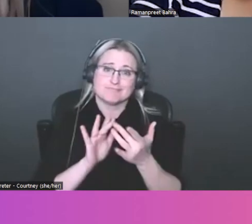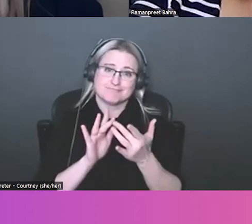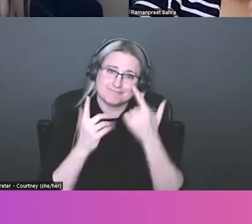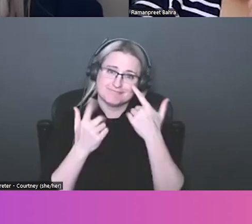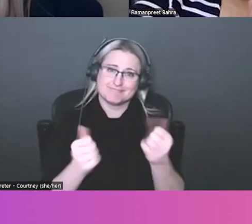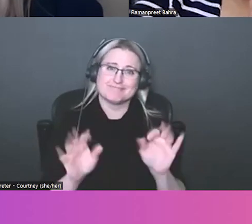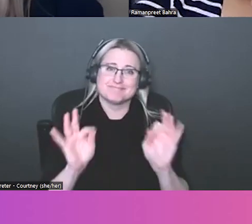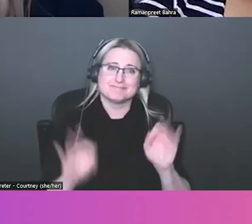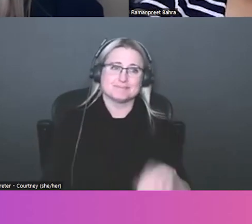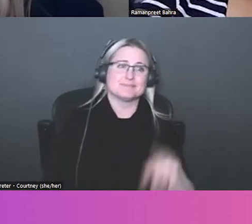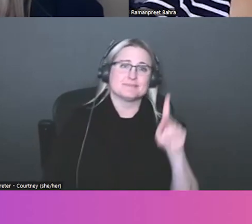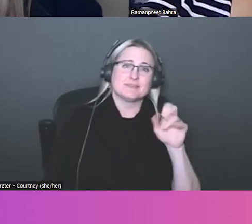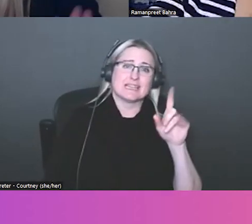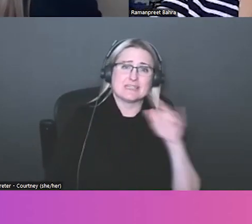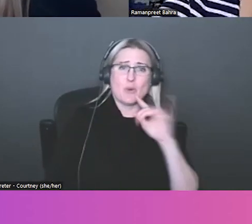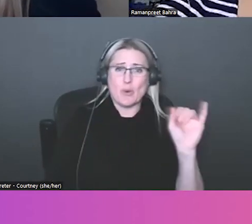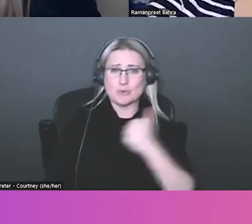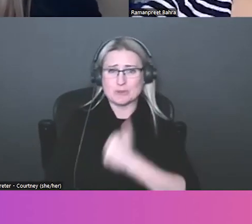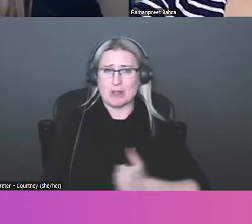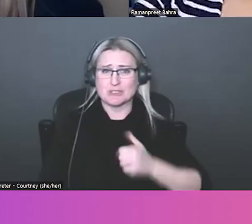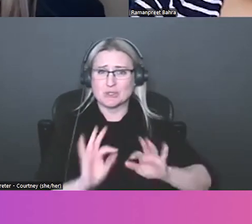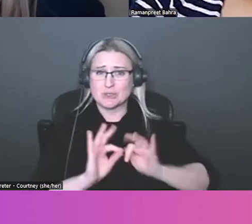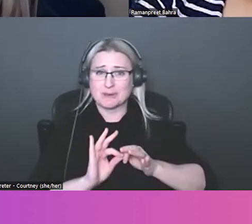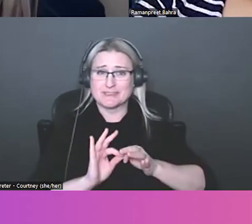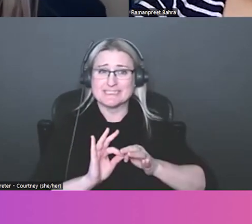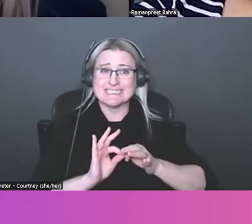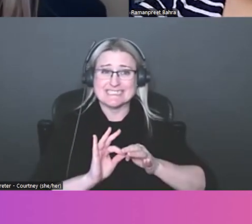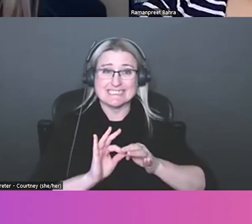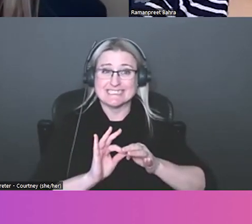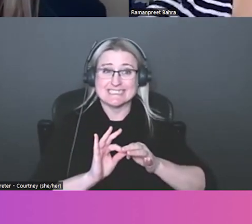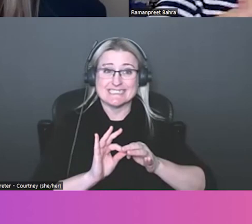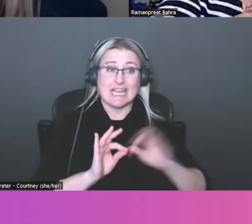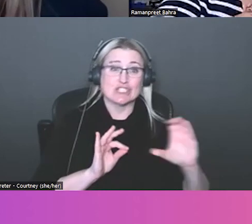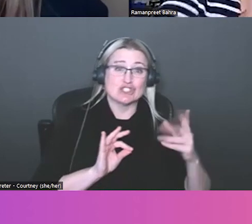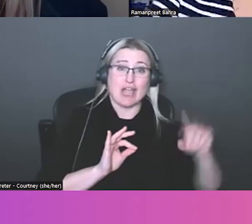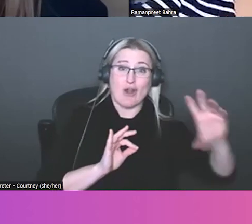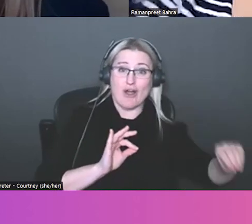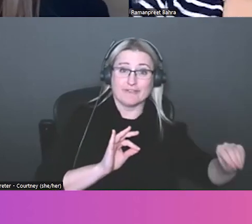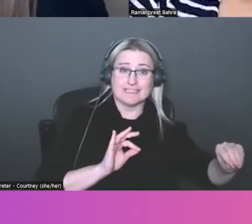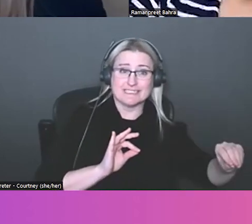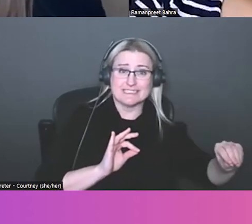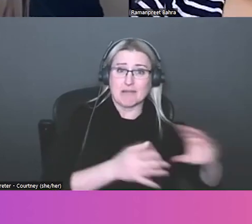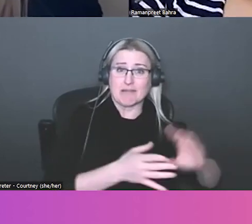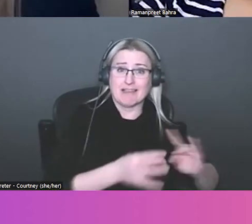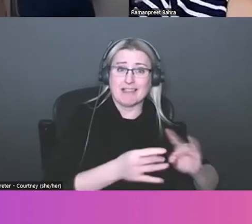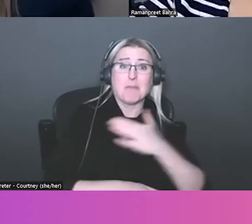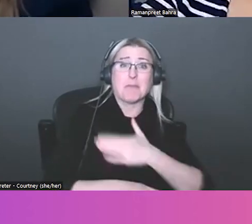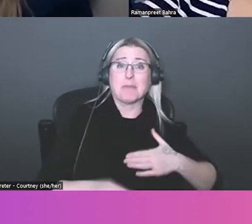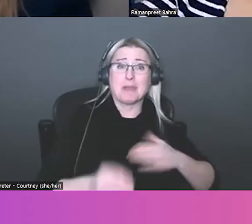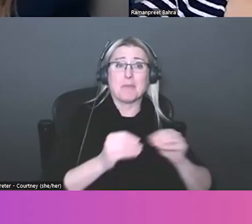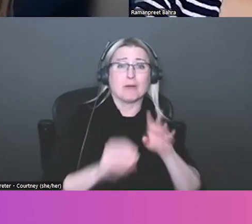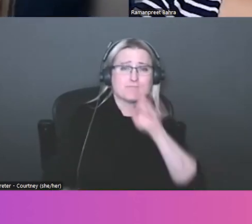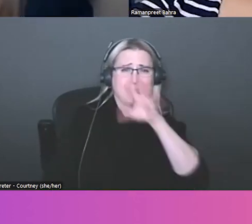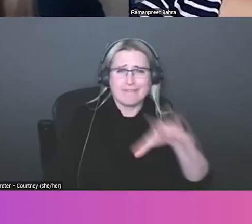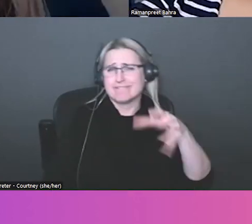la diapo. Je veux aussi remercier et m'excuser auprès des interprètes ASL. Je n'avais pas